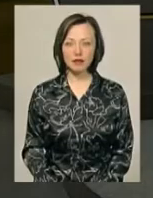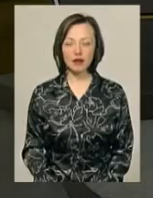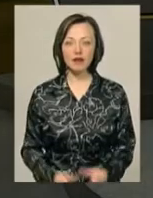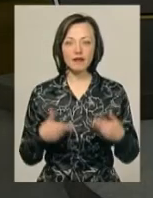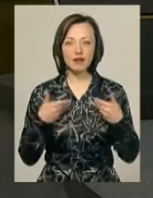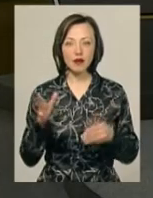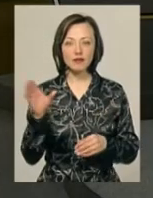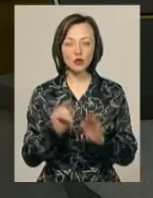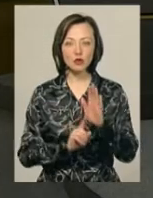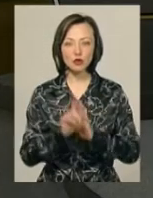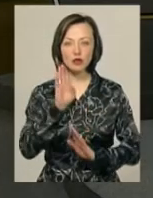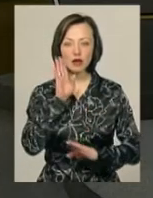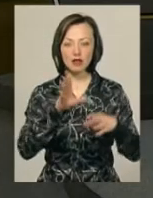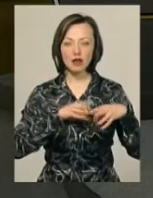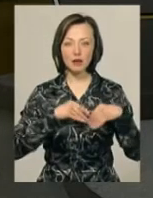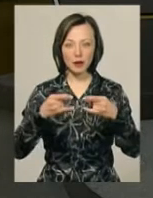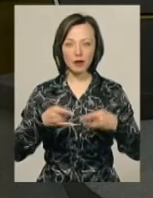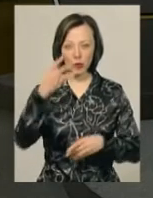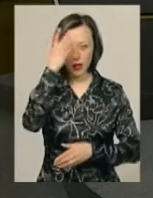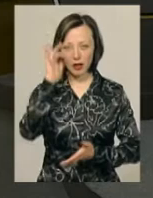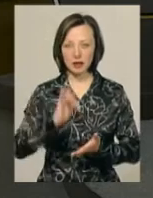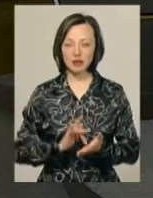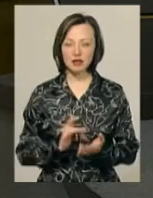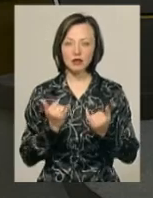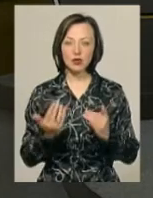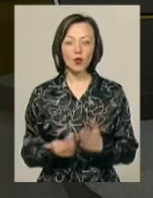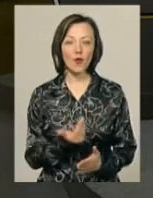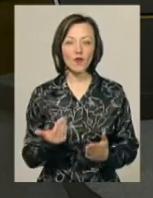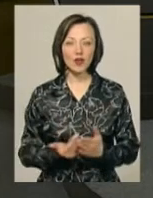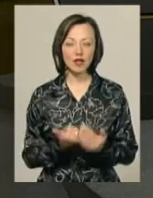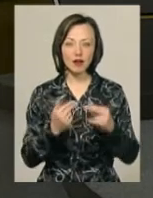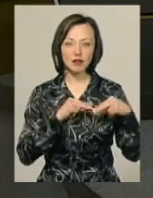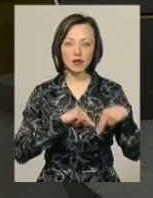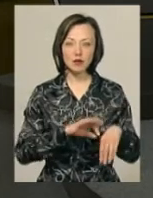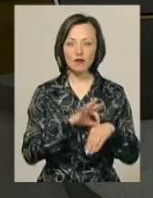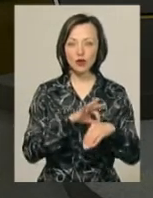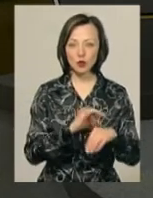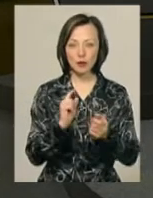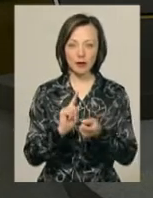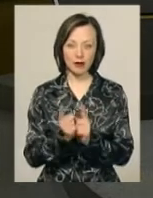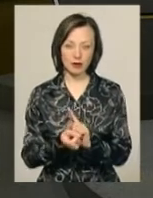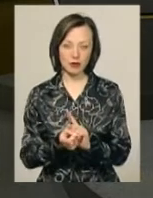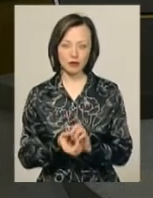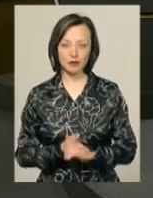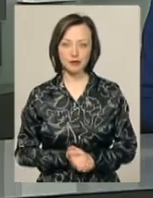Вітаємо усіх, хто розпочинає ранок разом із телеканалом «Поділля Центр» на часі новини. У студії Надія Драганчук та Ольга